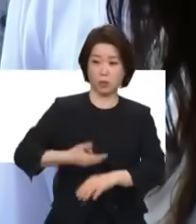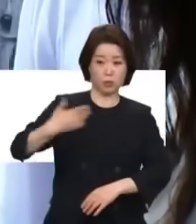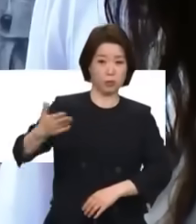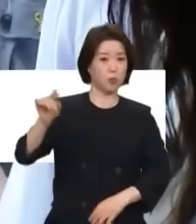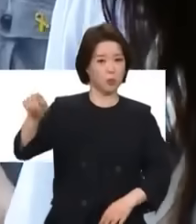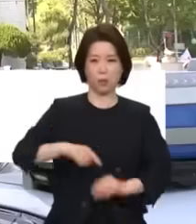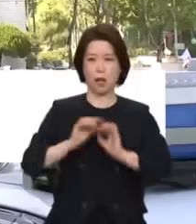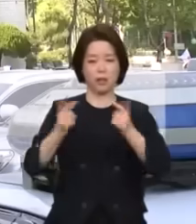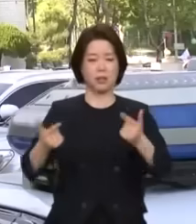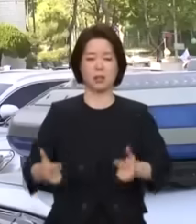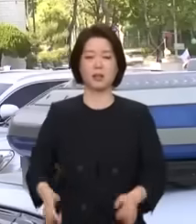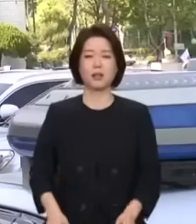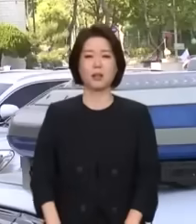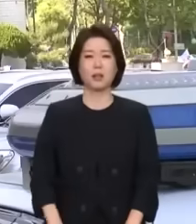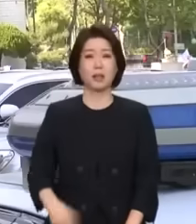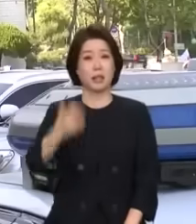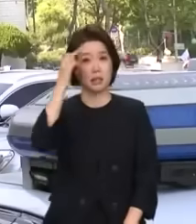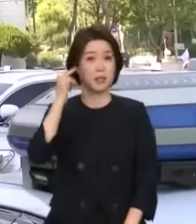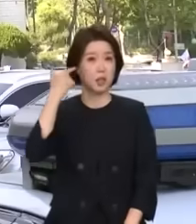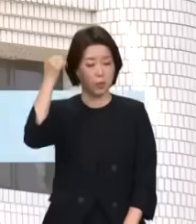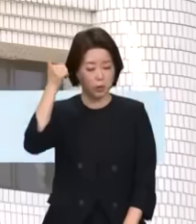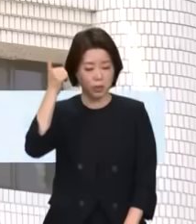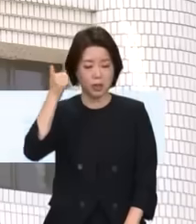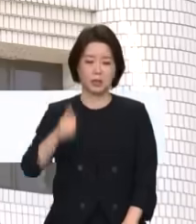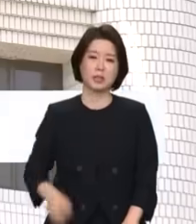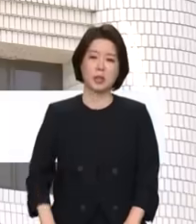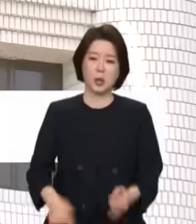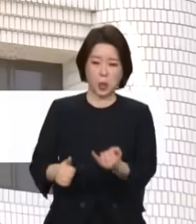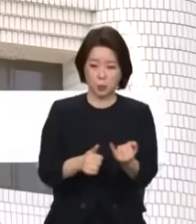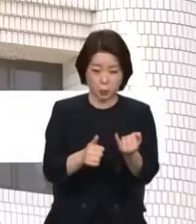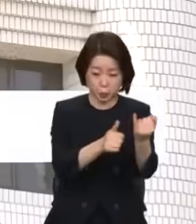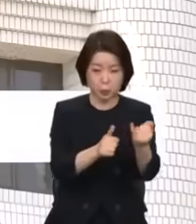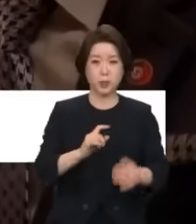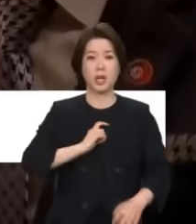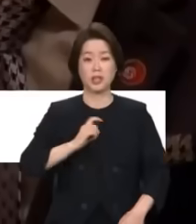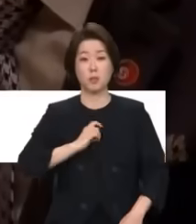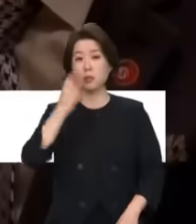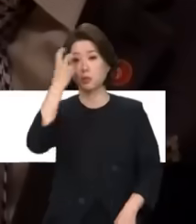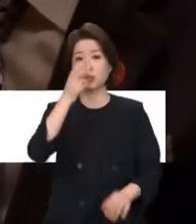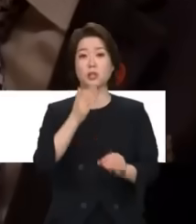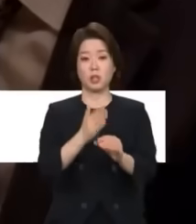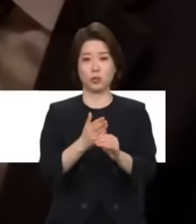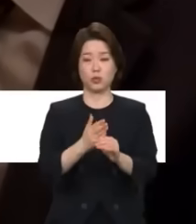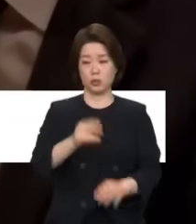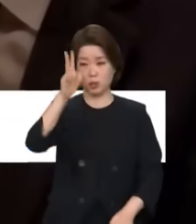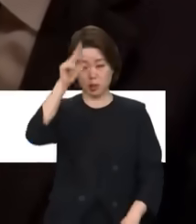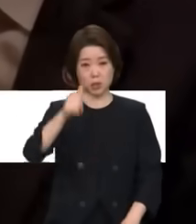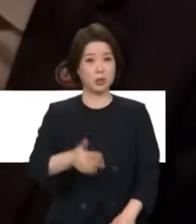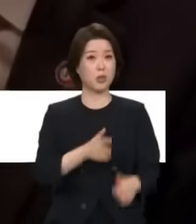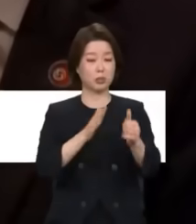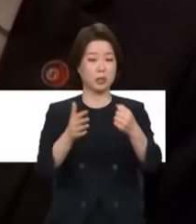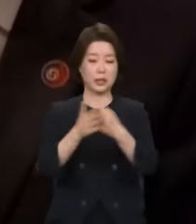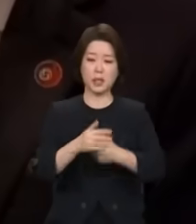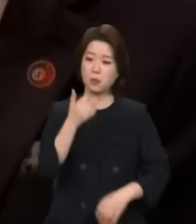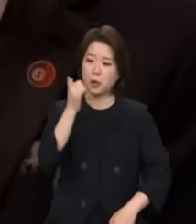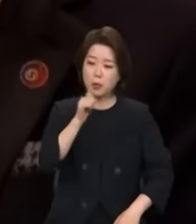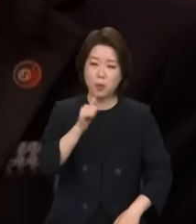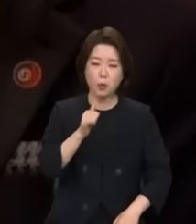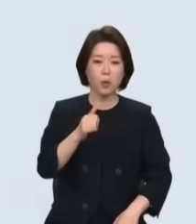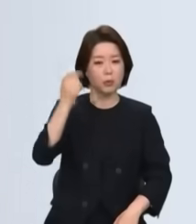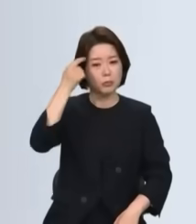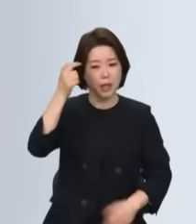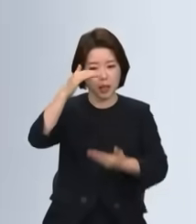게 아닙니다. 최 목사는 스토킹 혐의로도 수사를 받고 있습니다. 경찰 요청으로 최근 변호인 의견서를